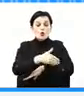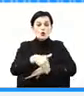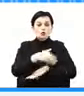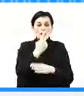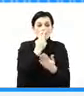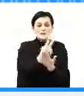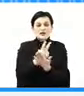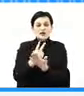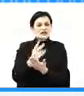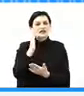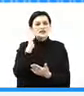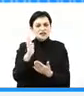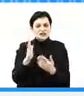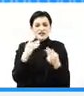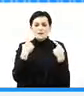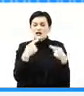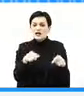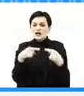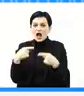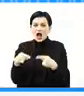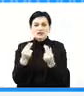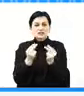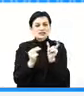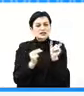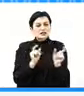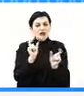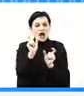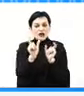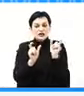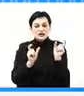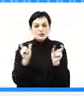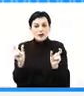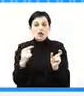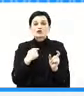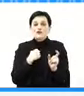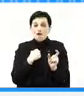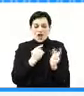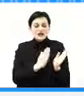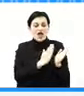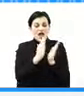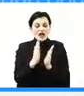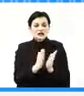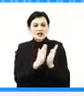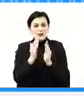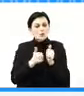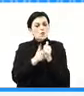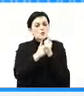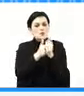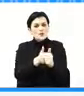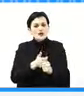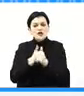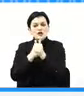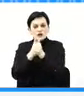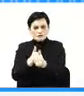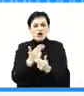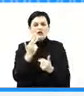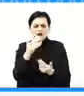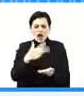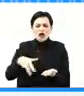მიხედვით იქნება განსხვავებული ტარიფები და ჩვენ, როგორც გითხარით, ეტაპობრივად მიუყვებით და მთელი ქალაქის მასშტაბით